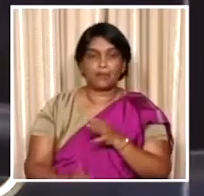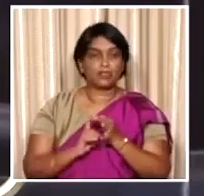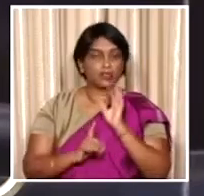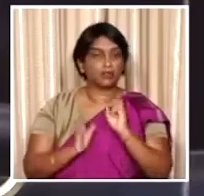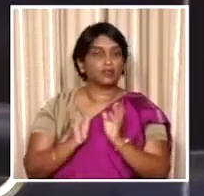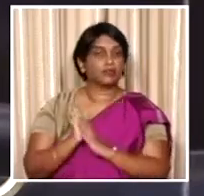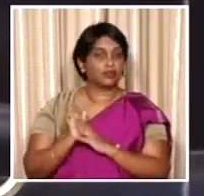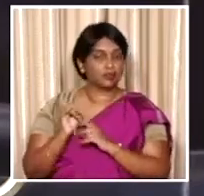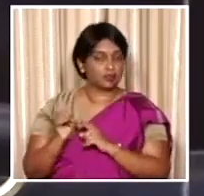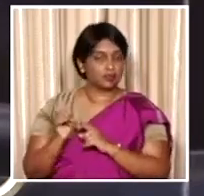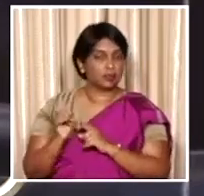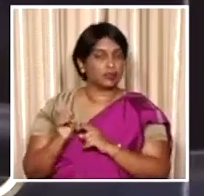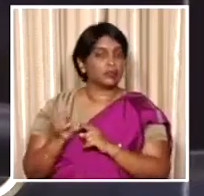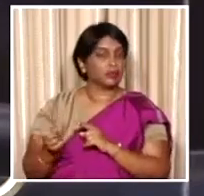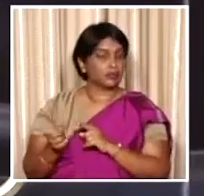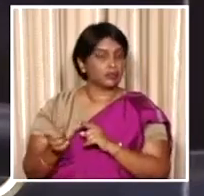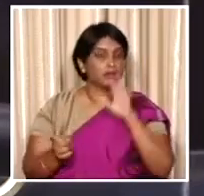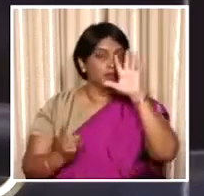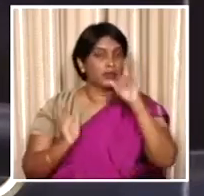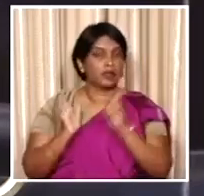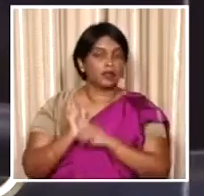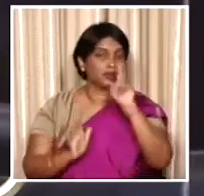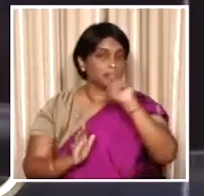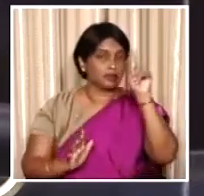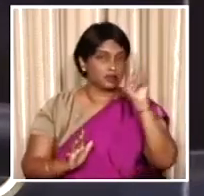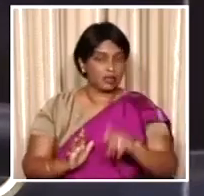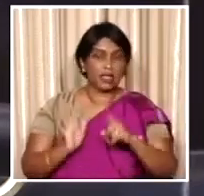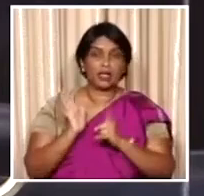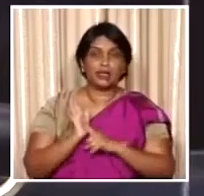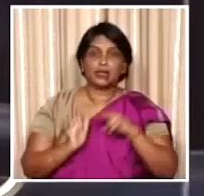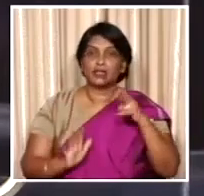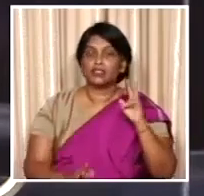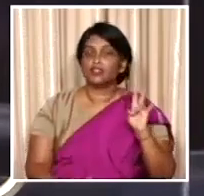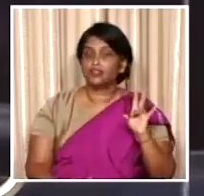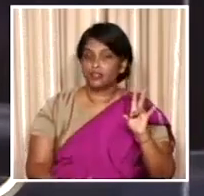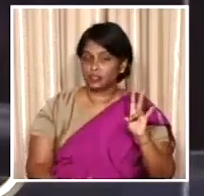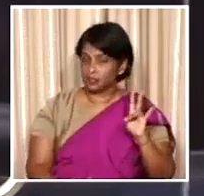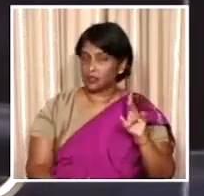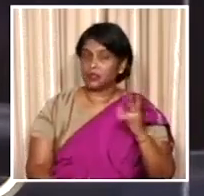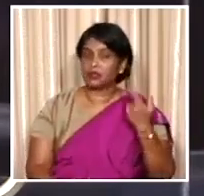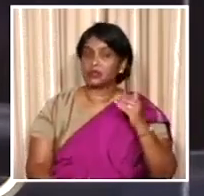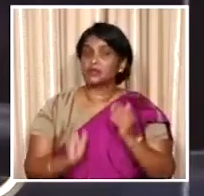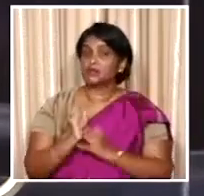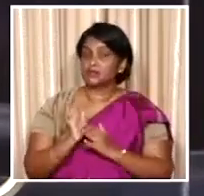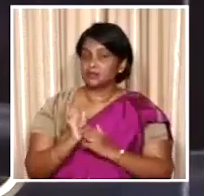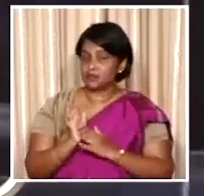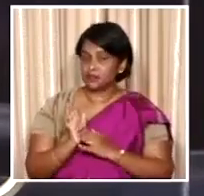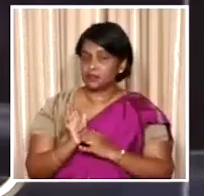කොමිෂන් සභාවේ එතන දීලා තියෙනවා 510,000යි ලීටර් 225යි ඊළඟට